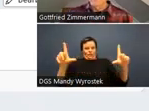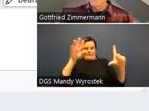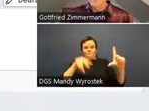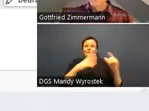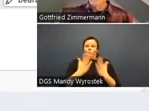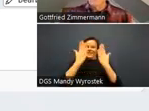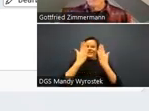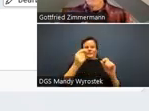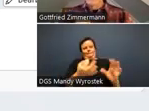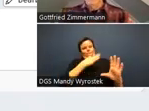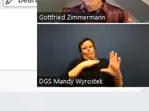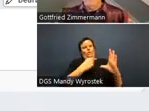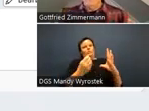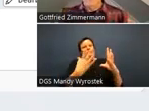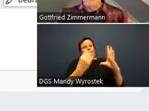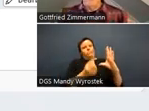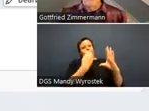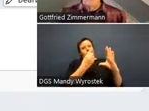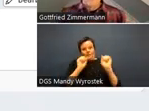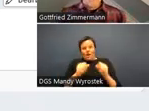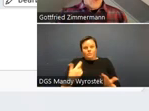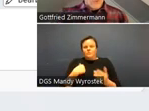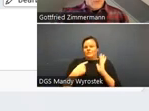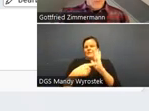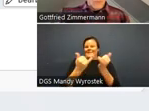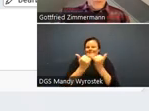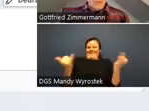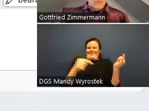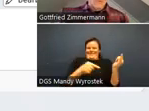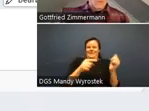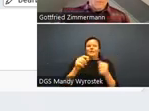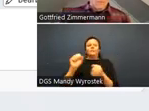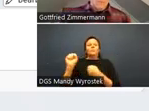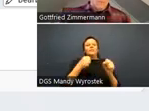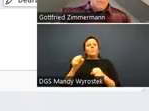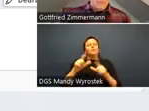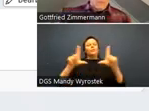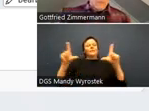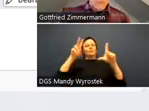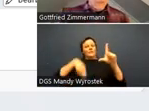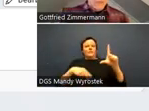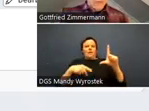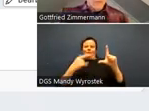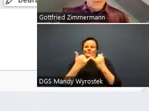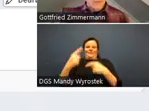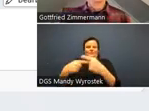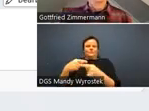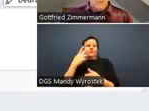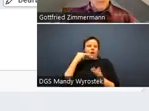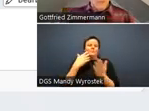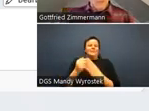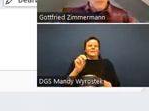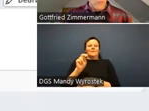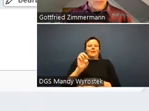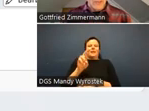Der heißt Narrator oder Sprachausgabe. Ich kann den Narrator aktivieren